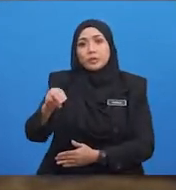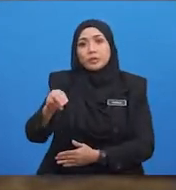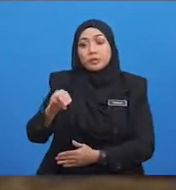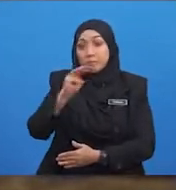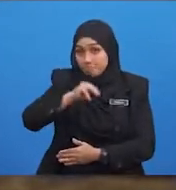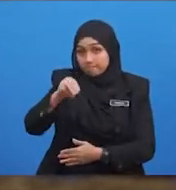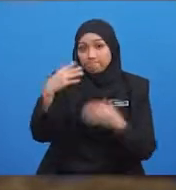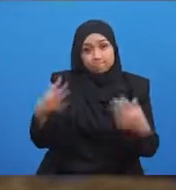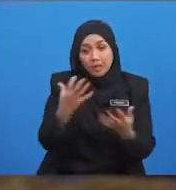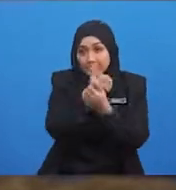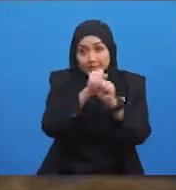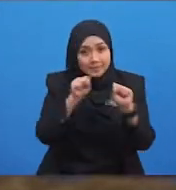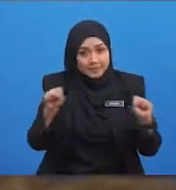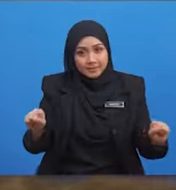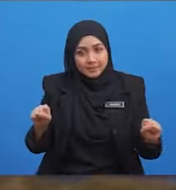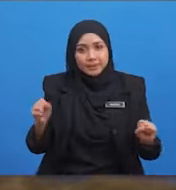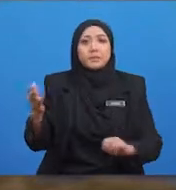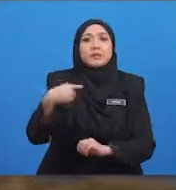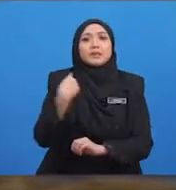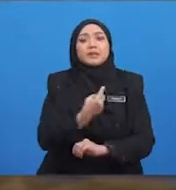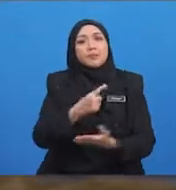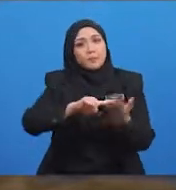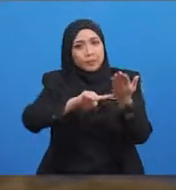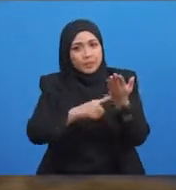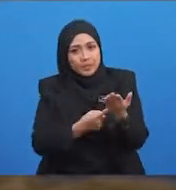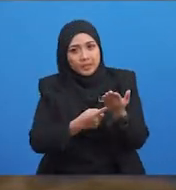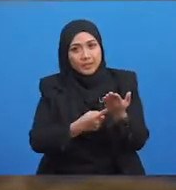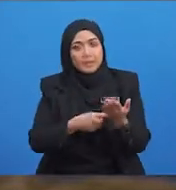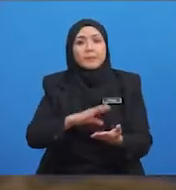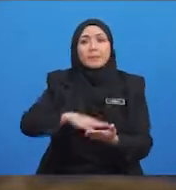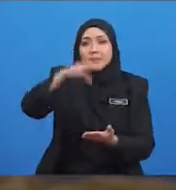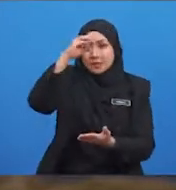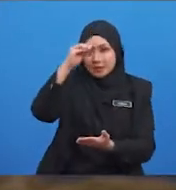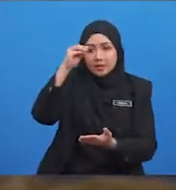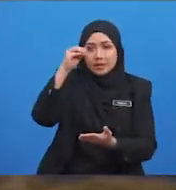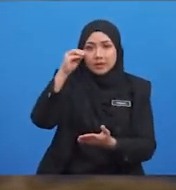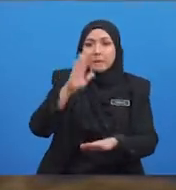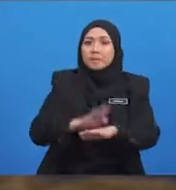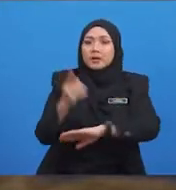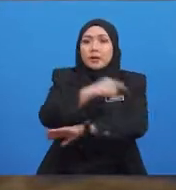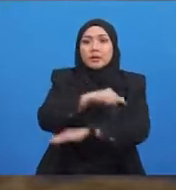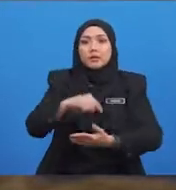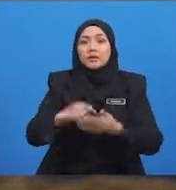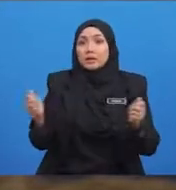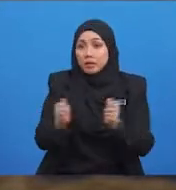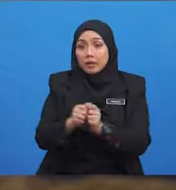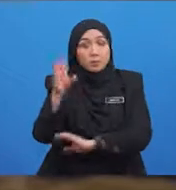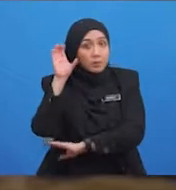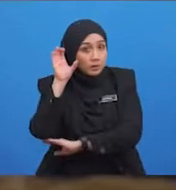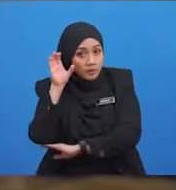sudah bersedia? Mari kita mulakan pelajaran kita pada hari ini dengan mendengar